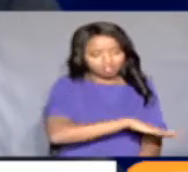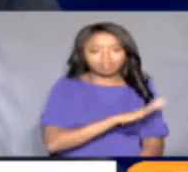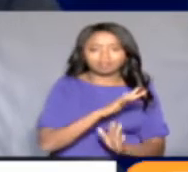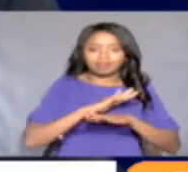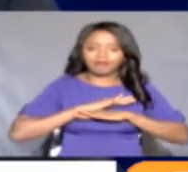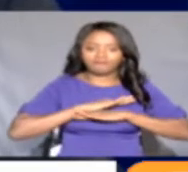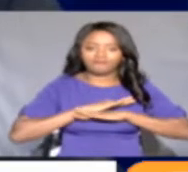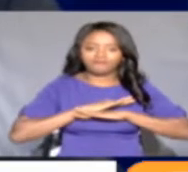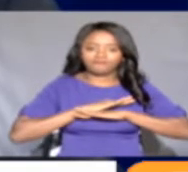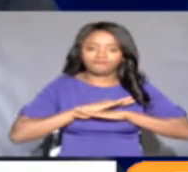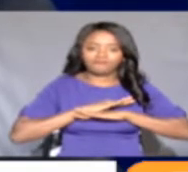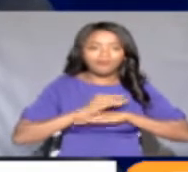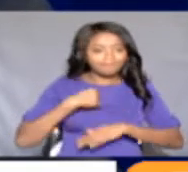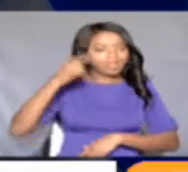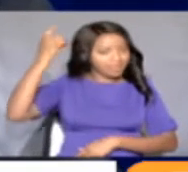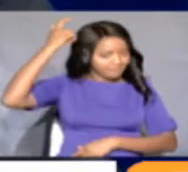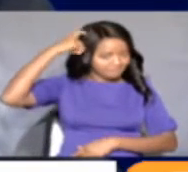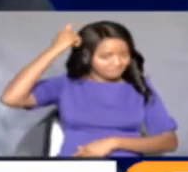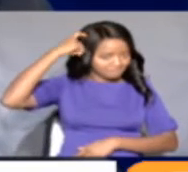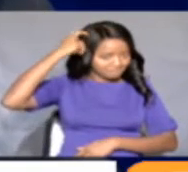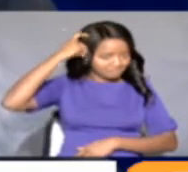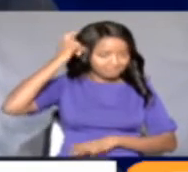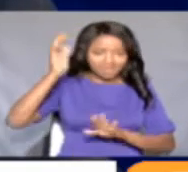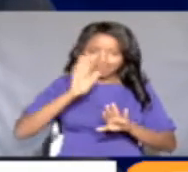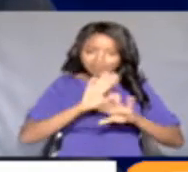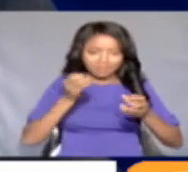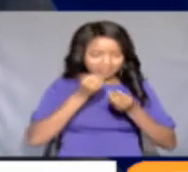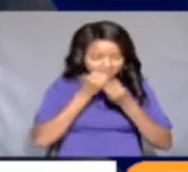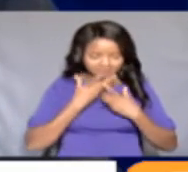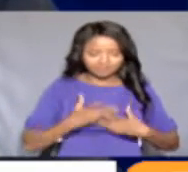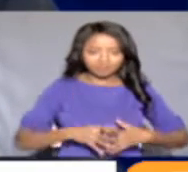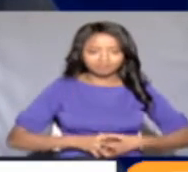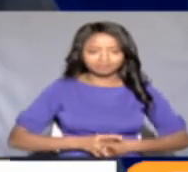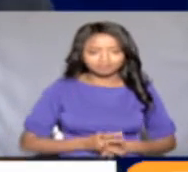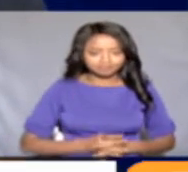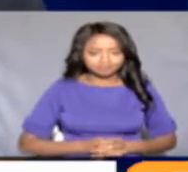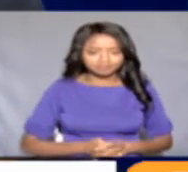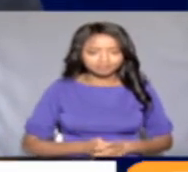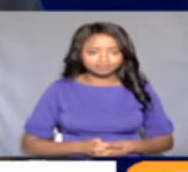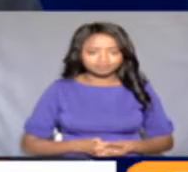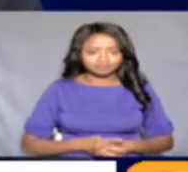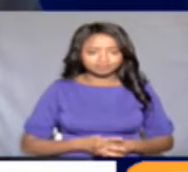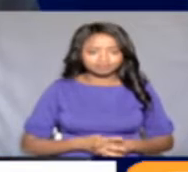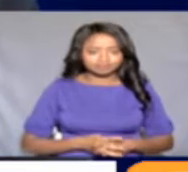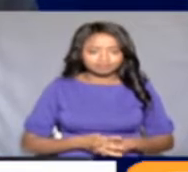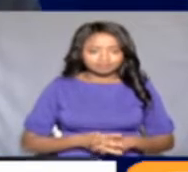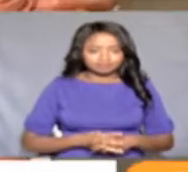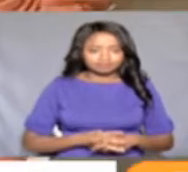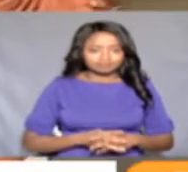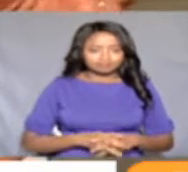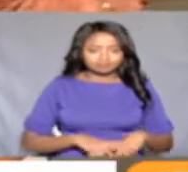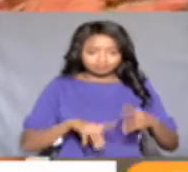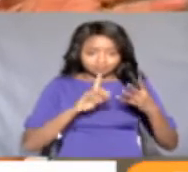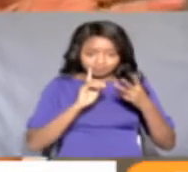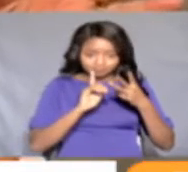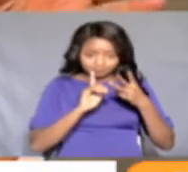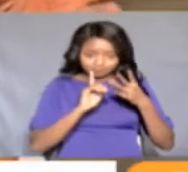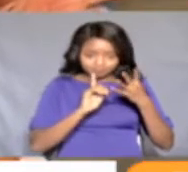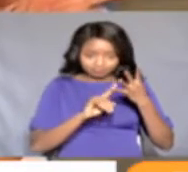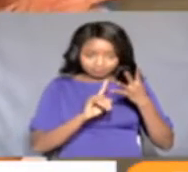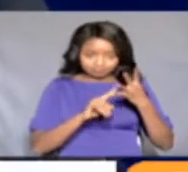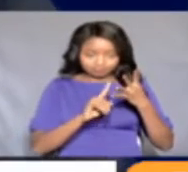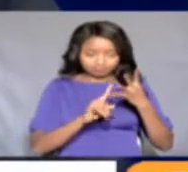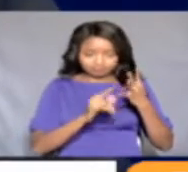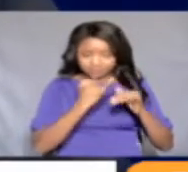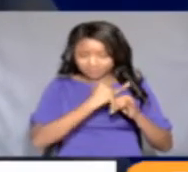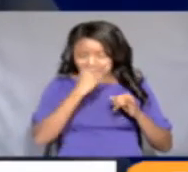Na hiyo okay, akili yangu naitumia na inafanya kazi. Okay, okay. Okay, ya mwisho tafadhali, okay, endelea. Ya mwisho, mwenzangu